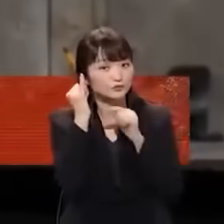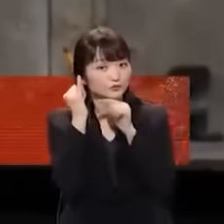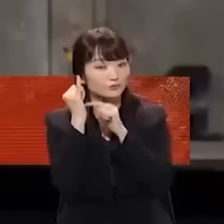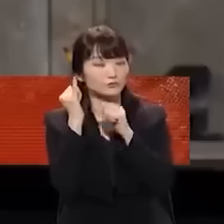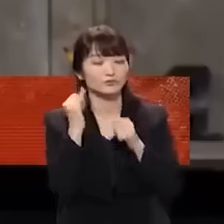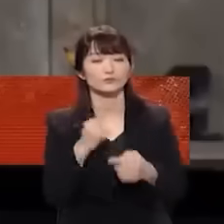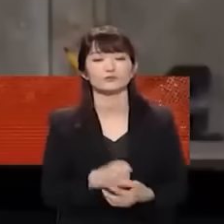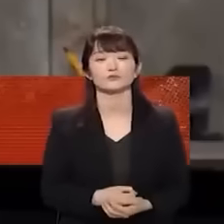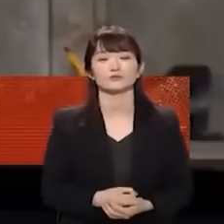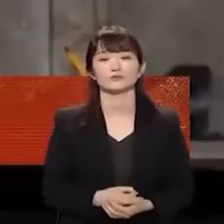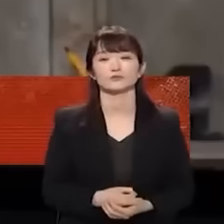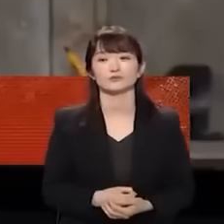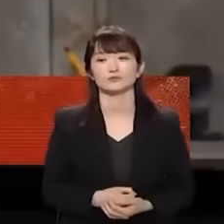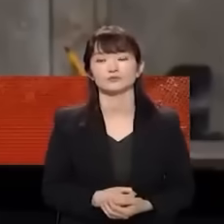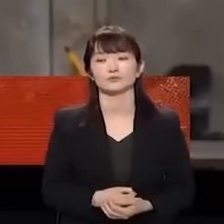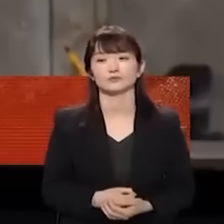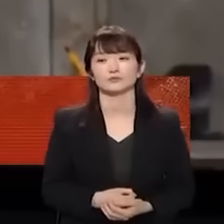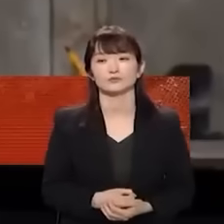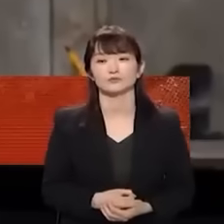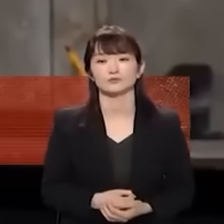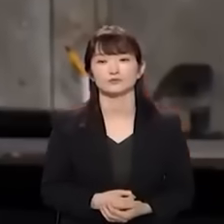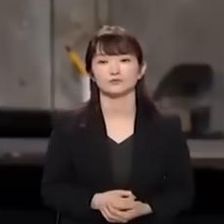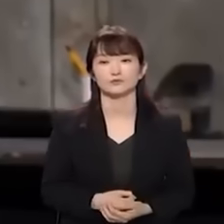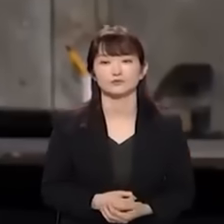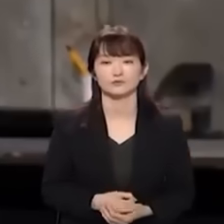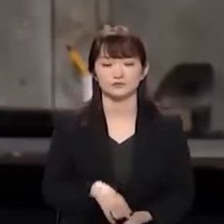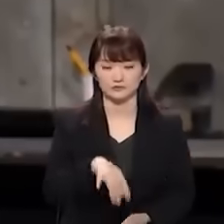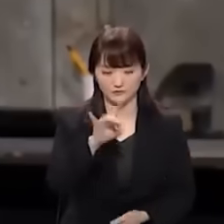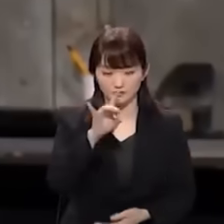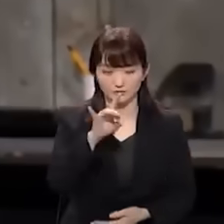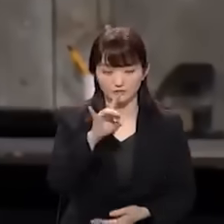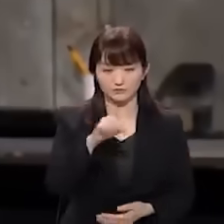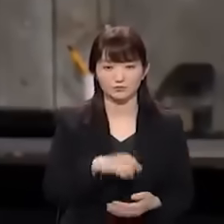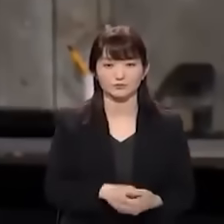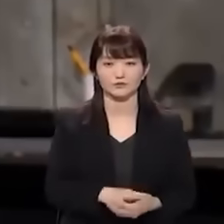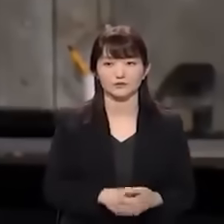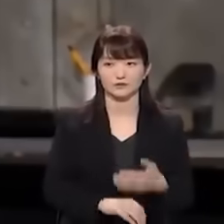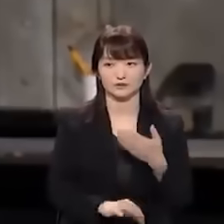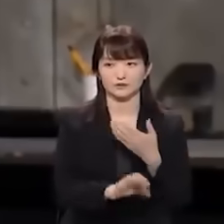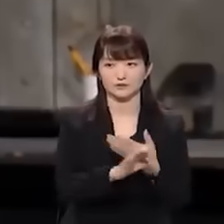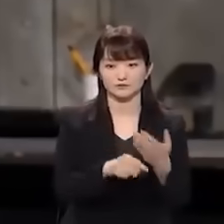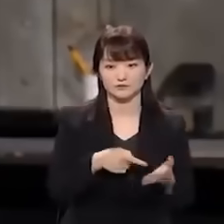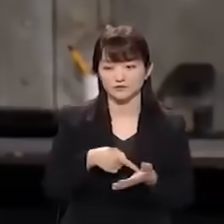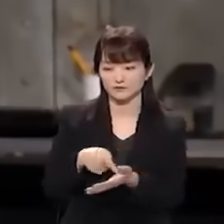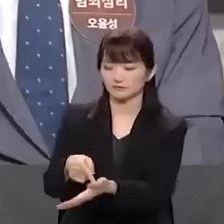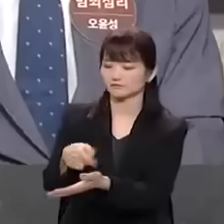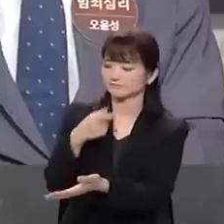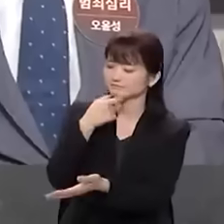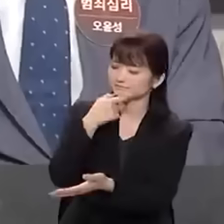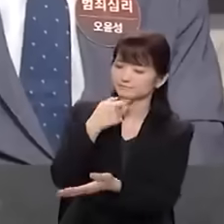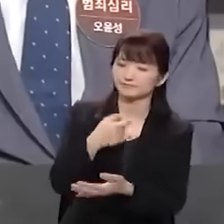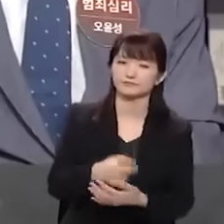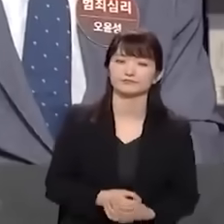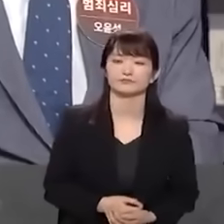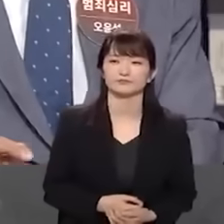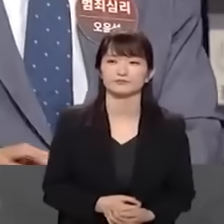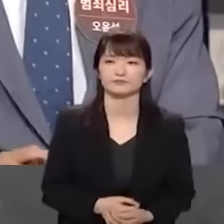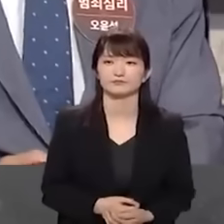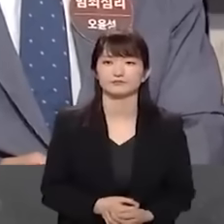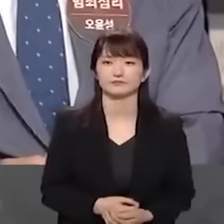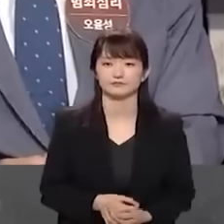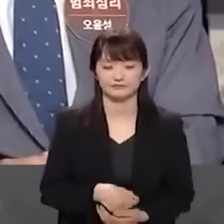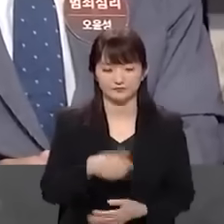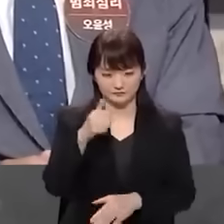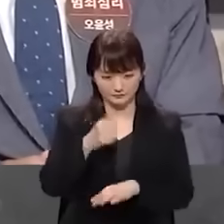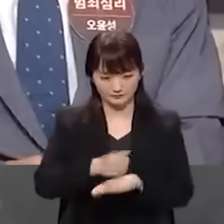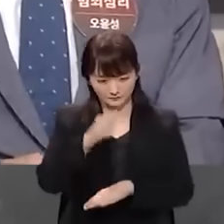지금이 휴대 전화에 대해서 제초에 이제 이미 제출을 갖다가 거부했습니다 그리고 이제 나중에 이제 경찰이